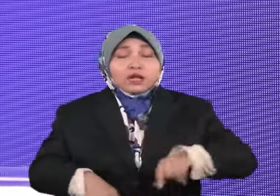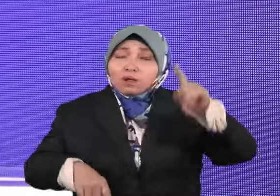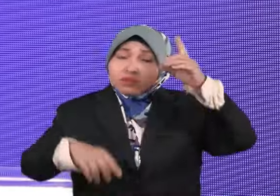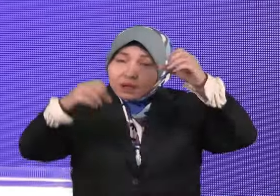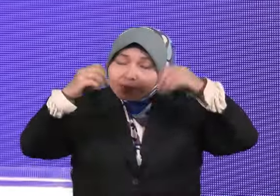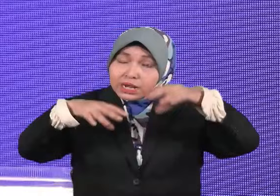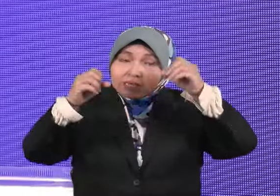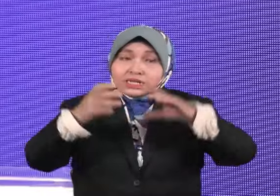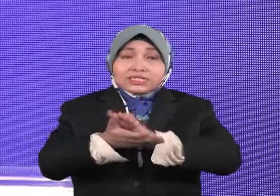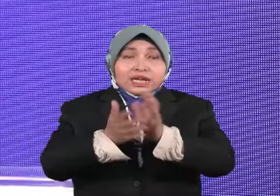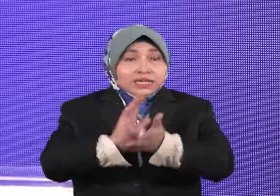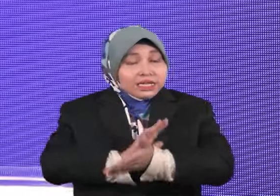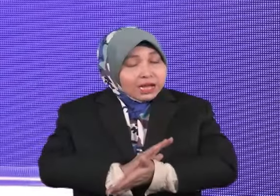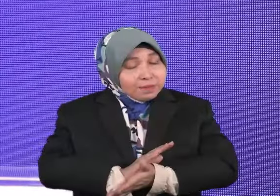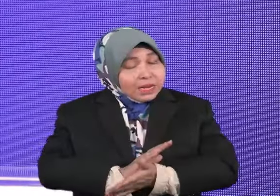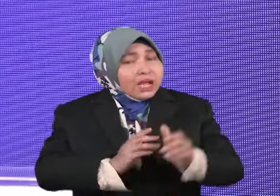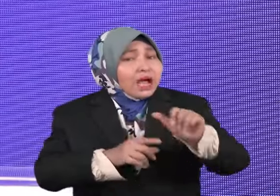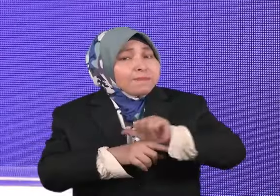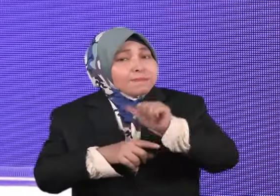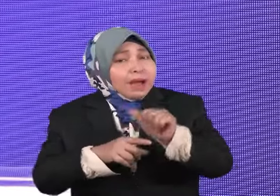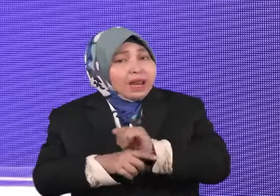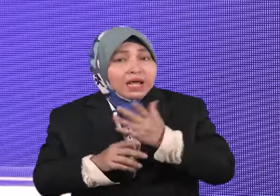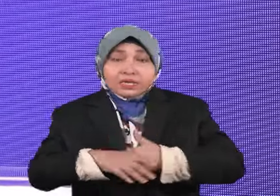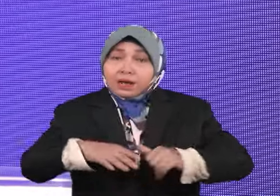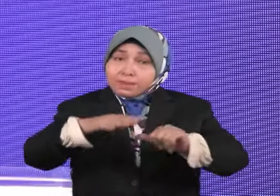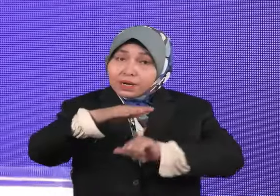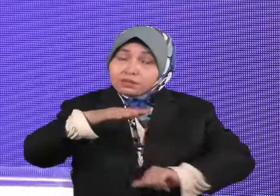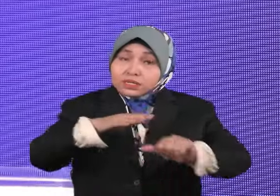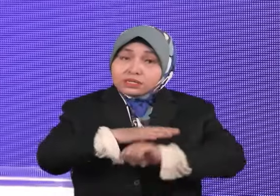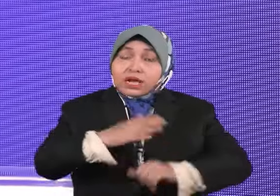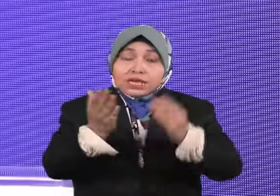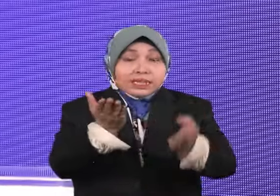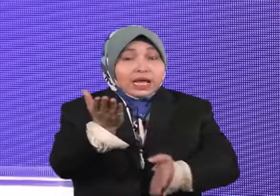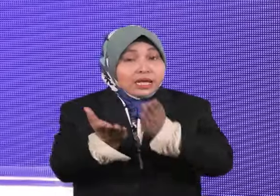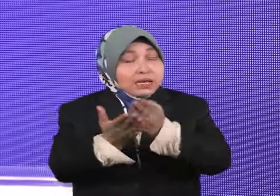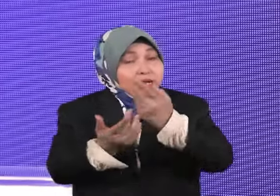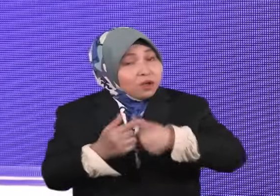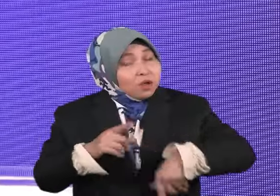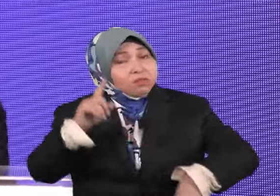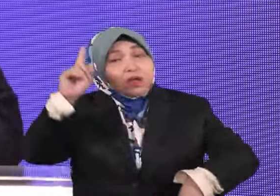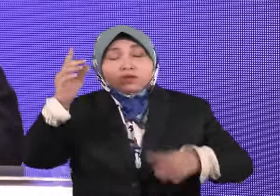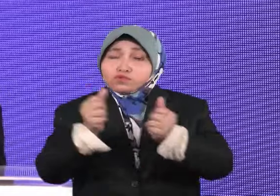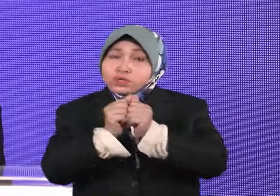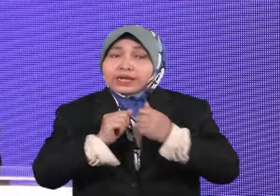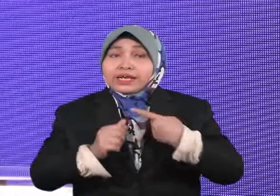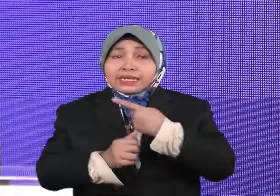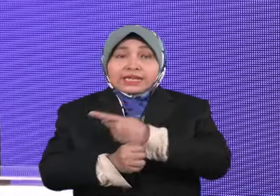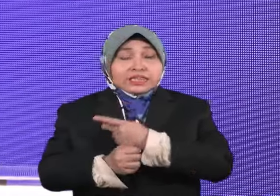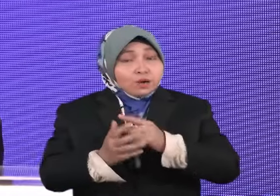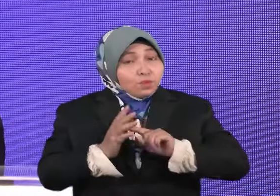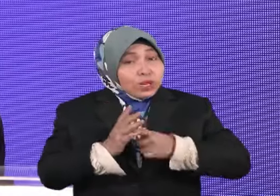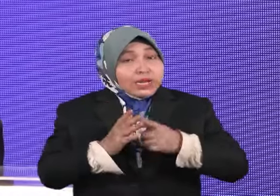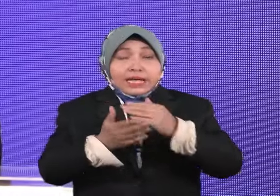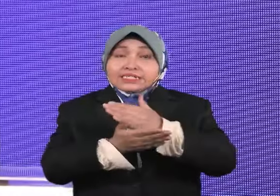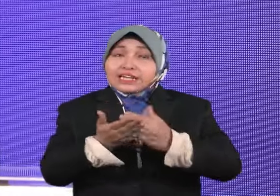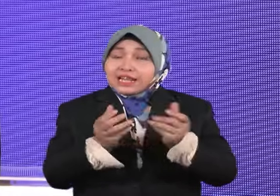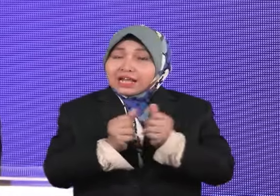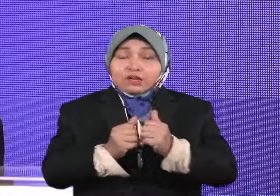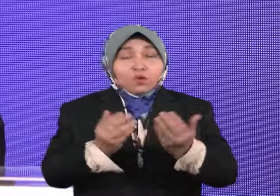Allah jadikan ia sebagai amalan yang berteraskan kepada hidayah daripada Allah Subhanahu Wa Taala. Mari sama-sama kita mulakan sesi kita dengan